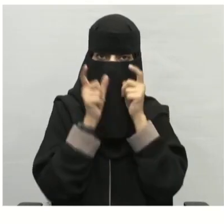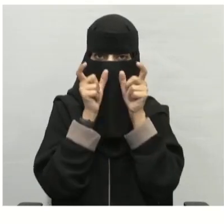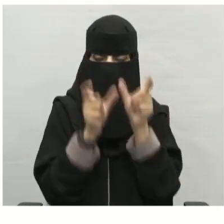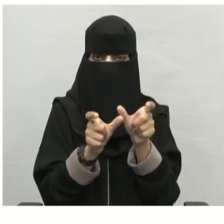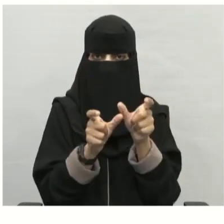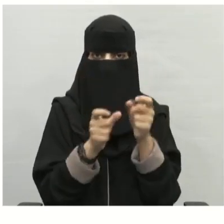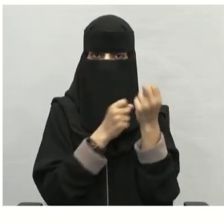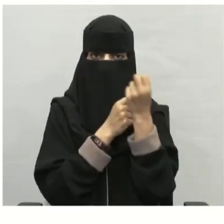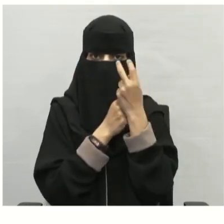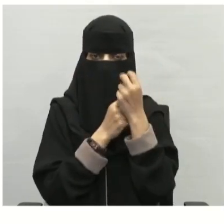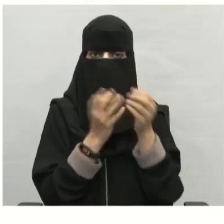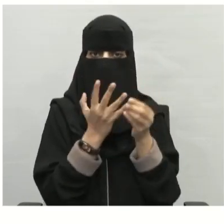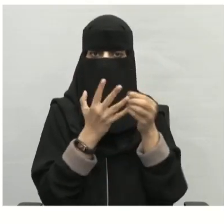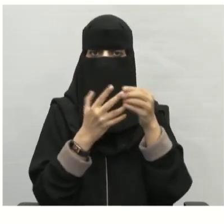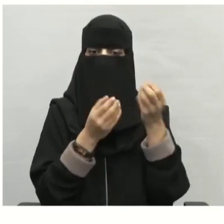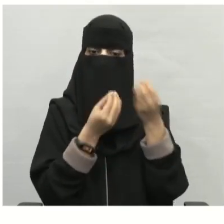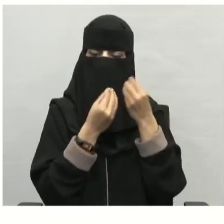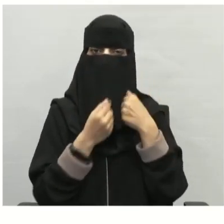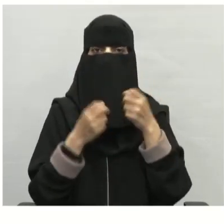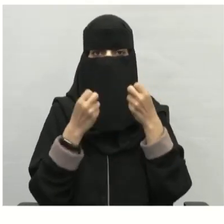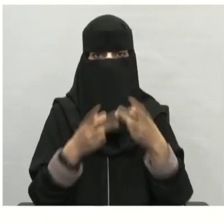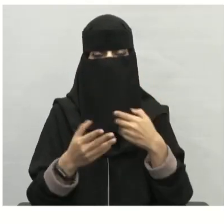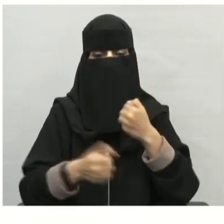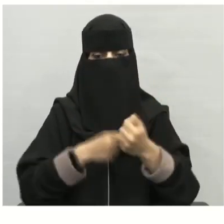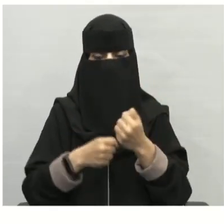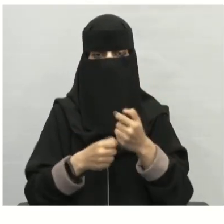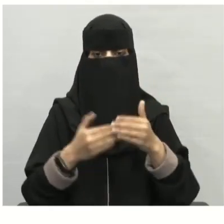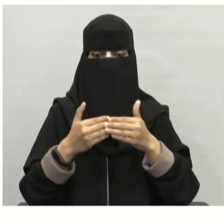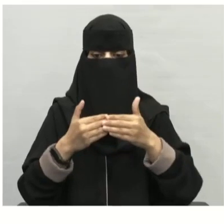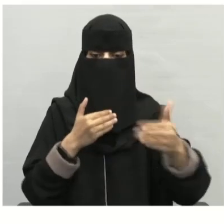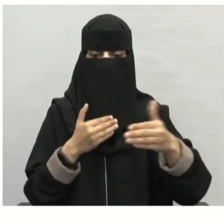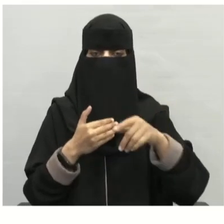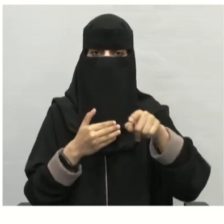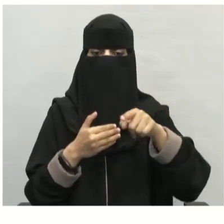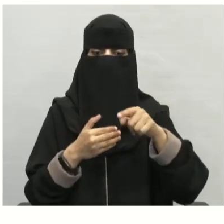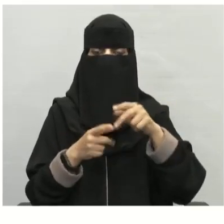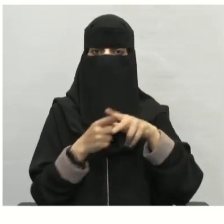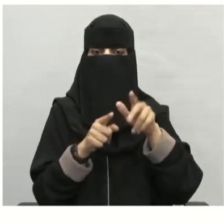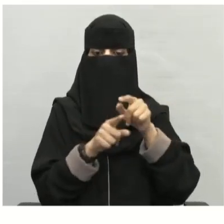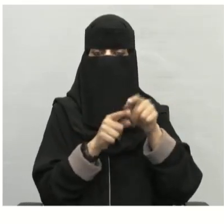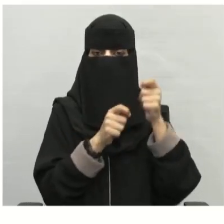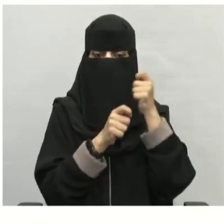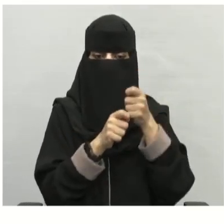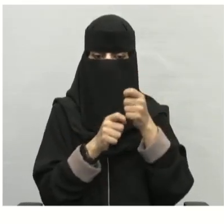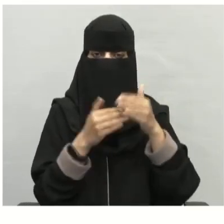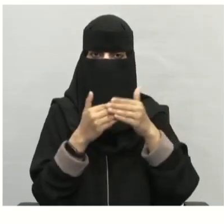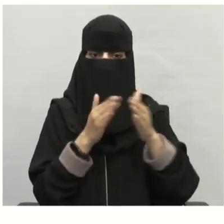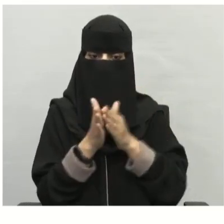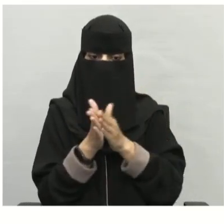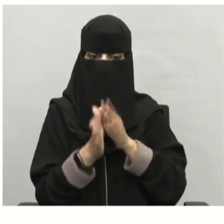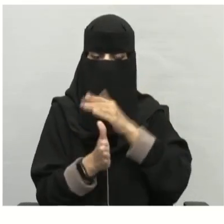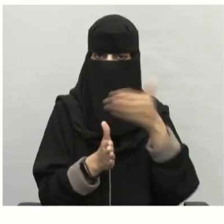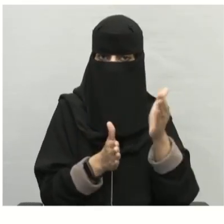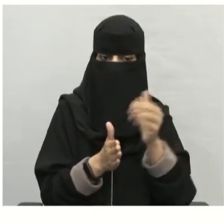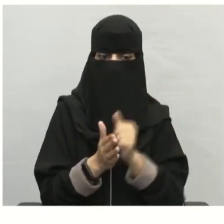على الاخذ بالنصائح اترك مسافه امنه بينك وبين المتنمر وتجنب الاحتكاك